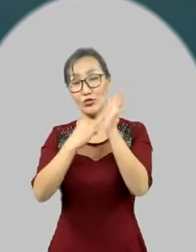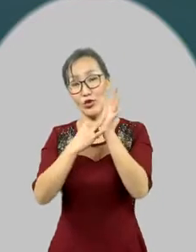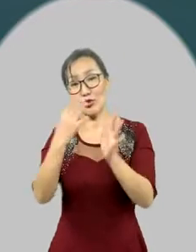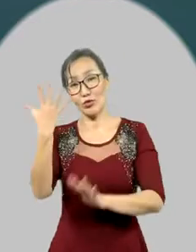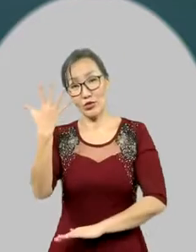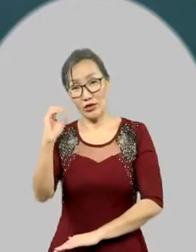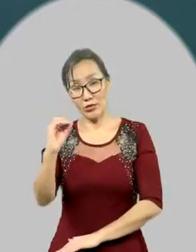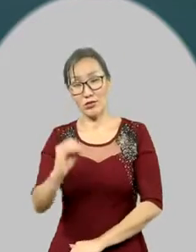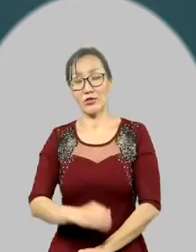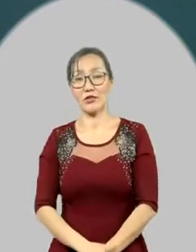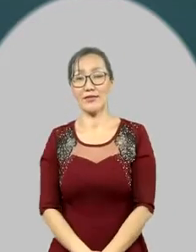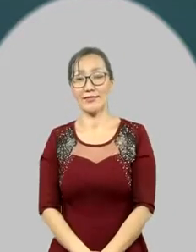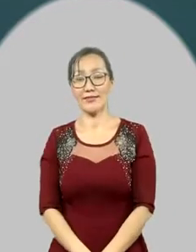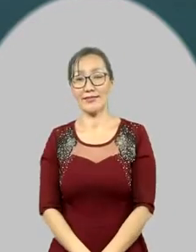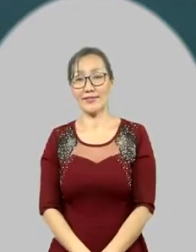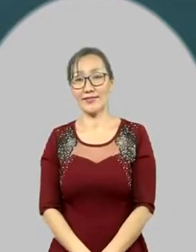750